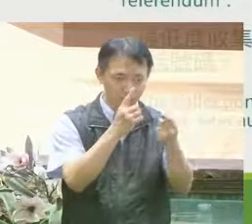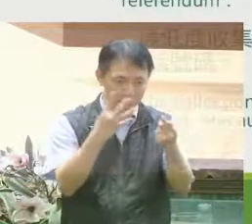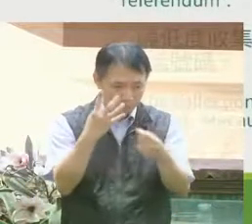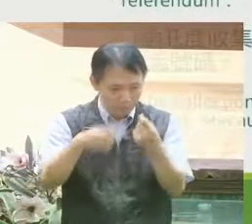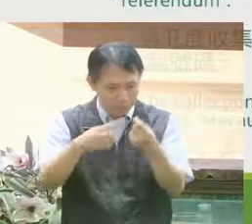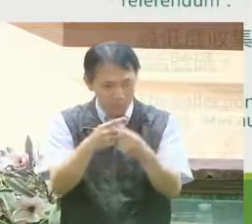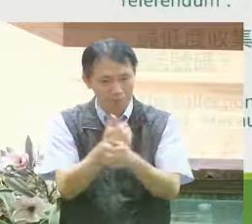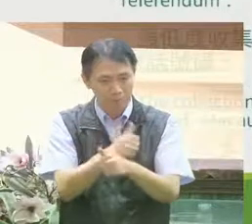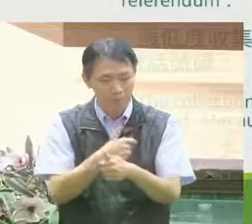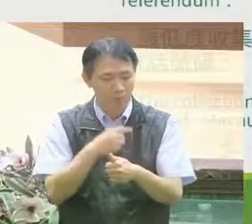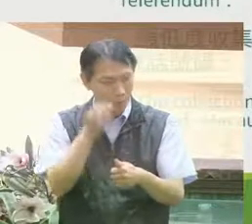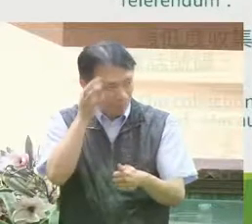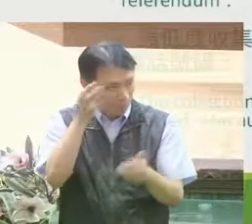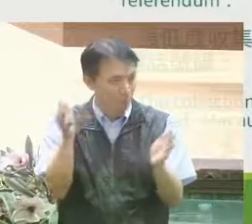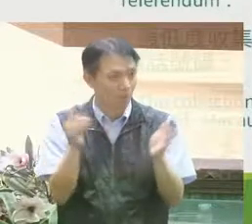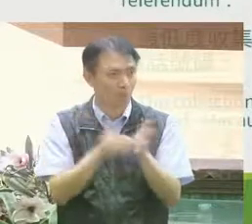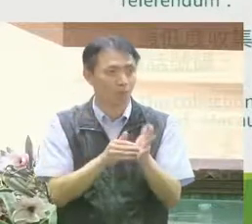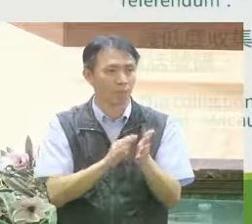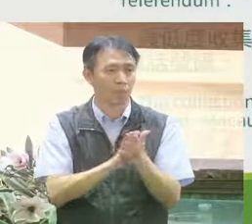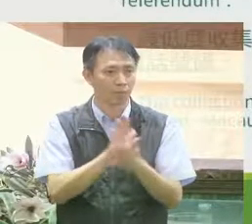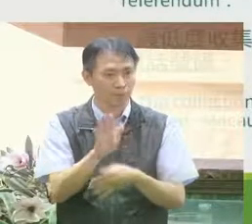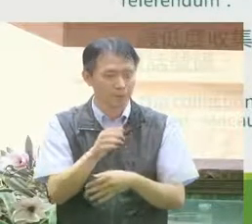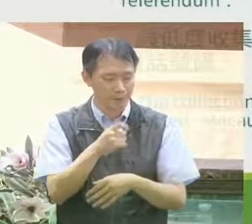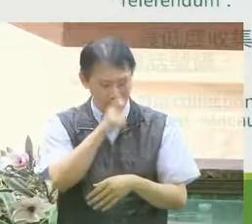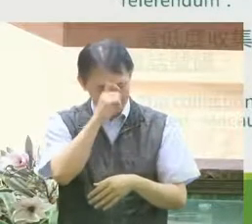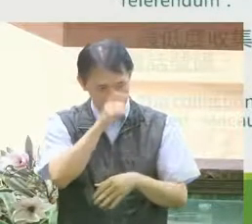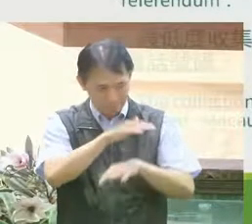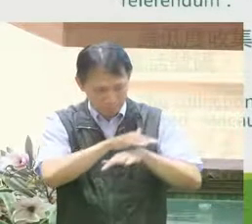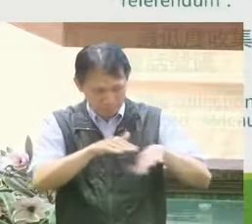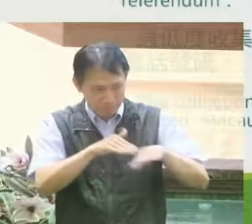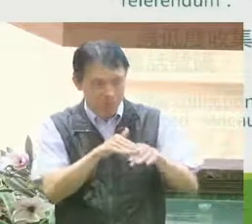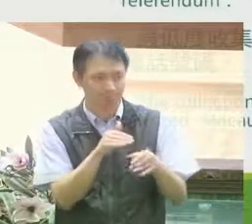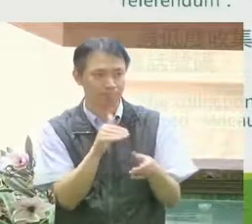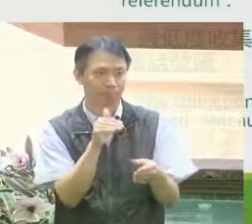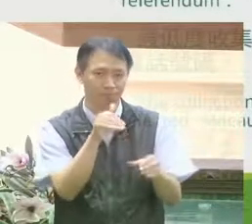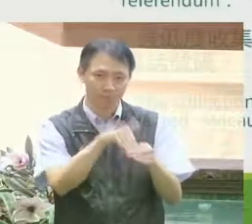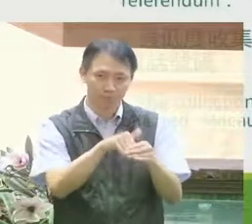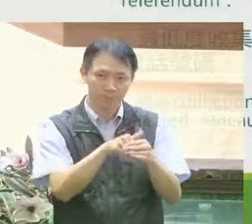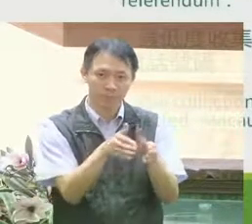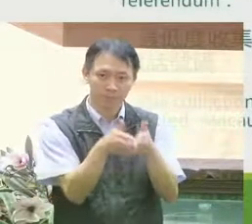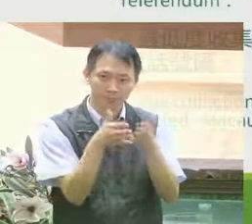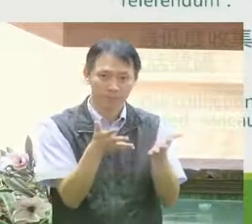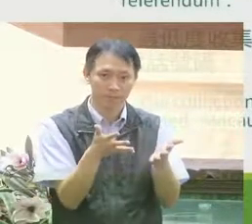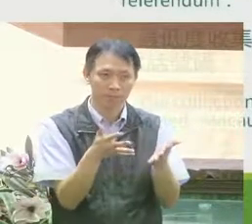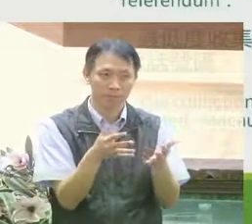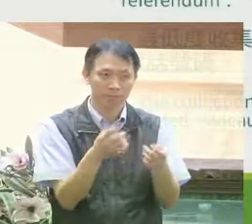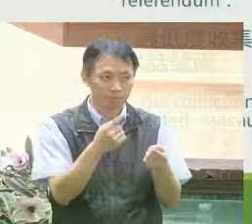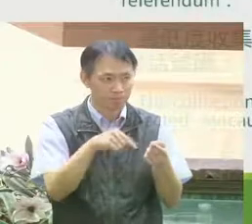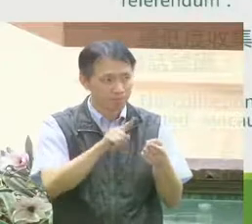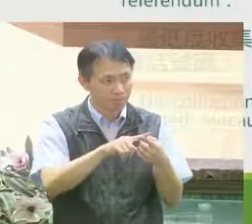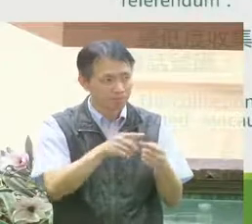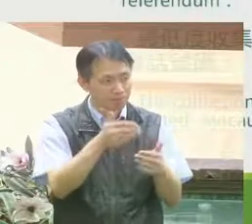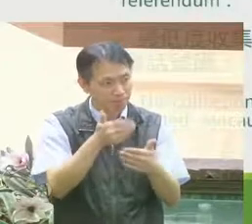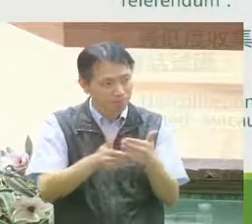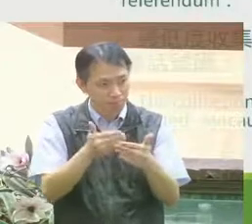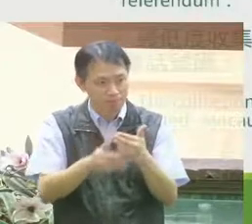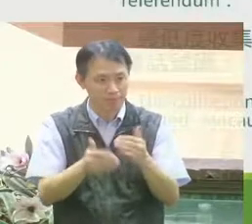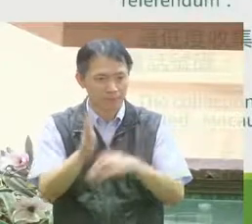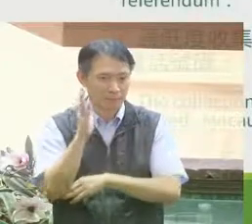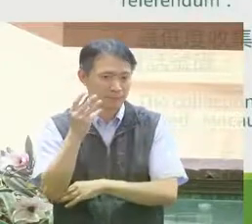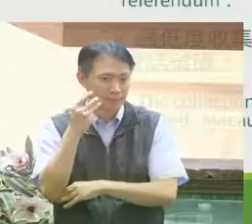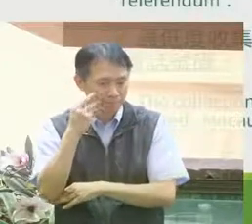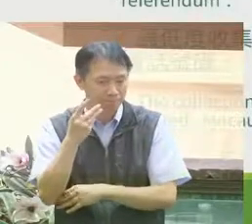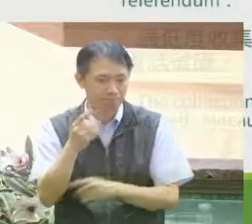家都想在安全及低风险的环境下举办投票，所以要减小活动的政治争